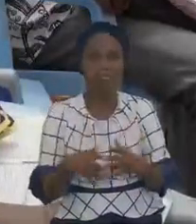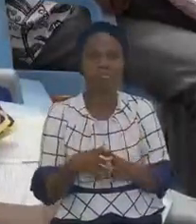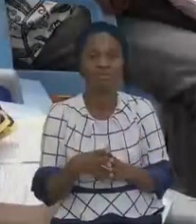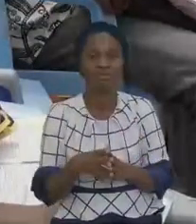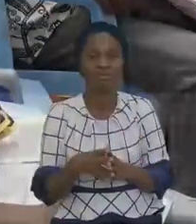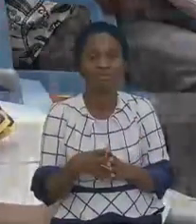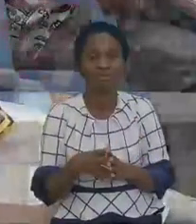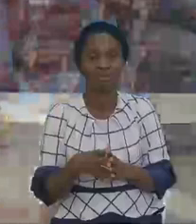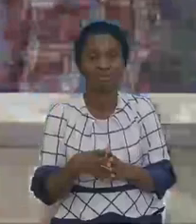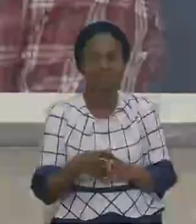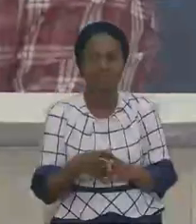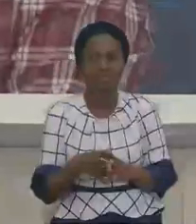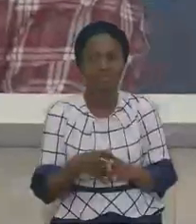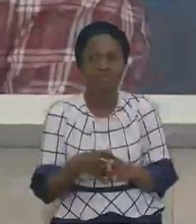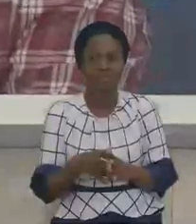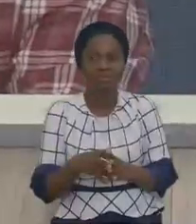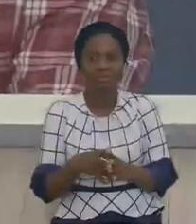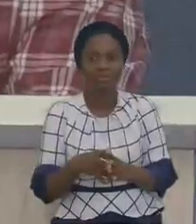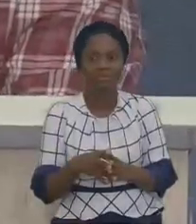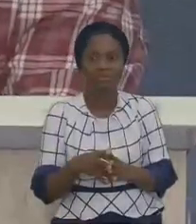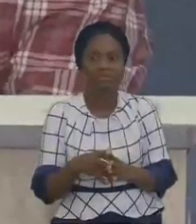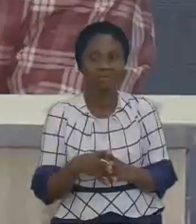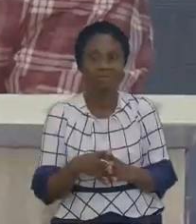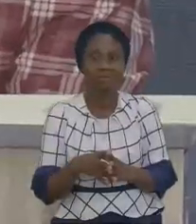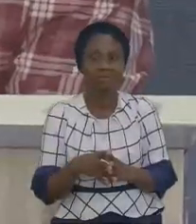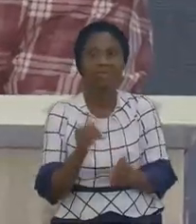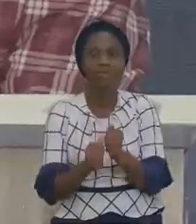Quel chemin suivre avec diligence?